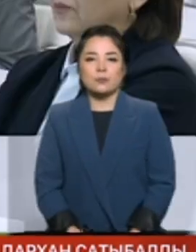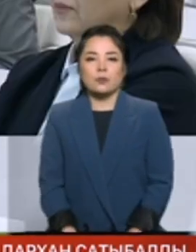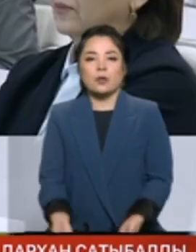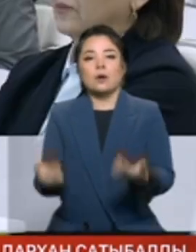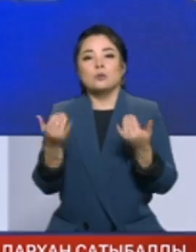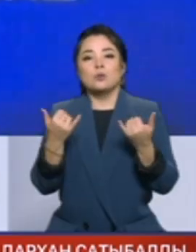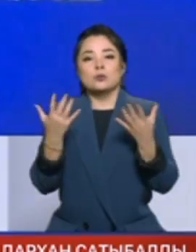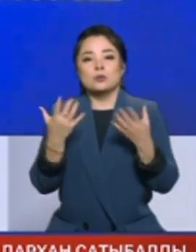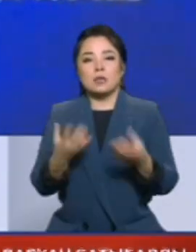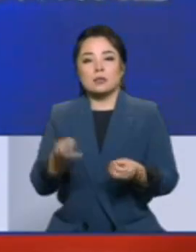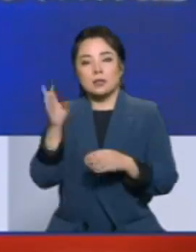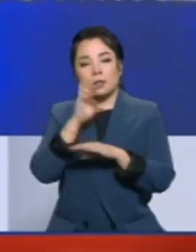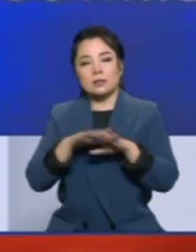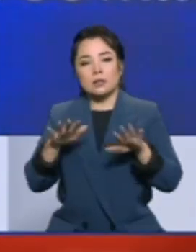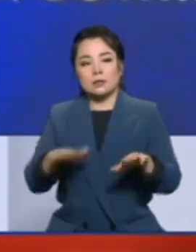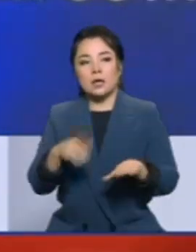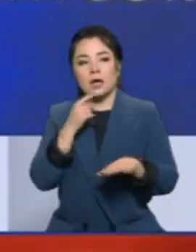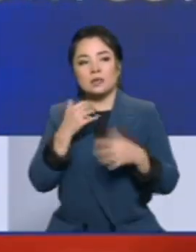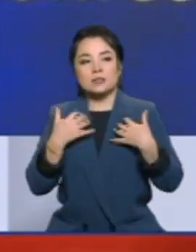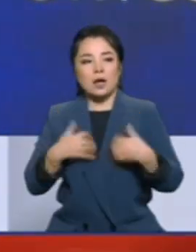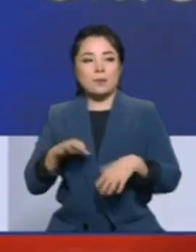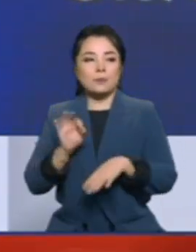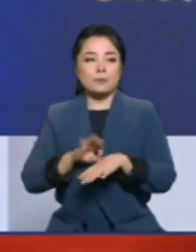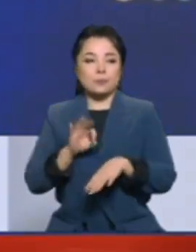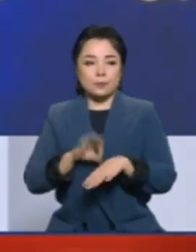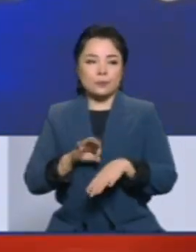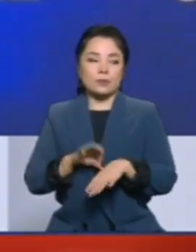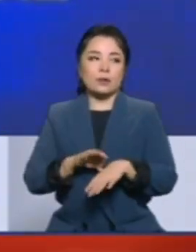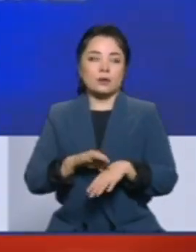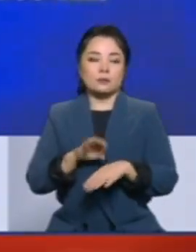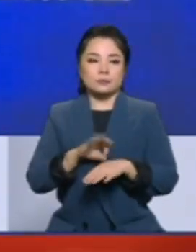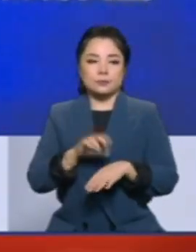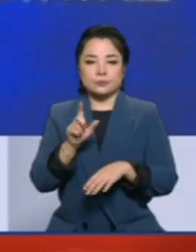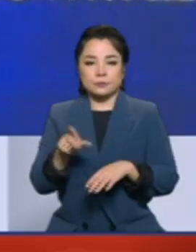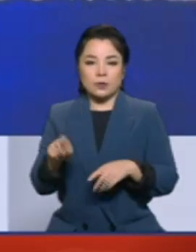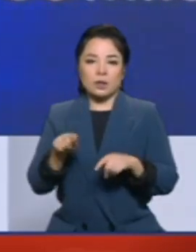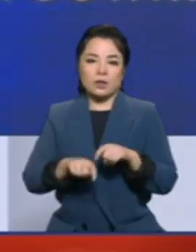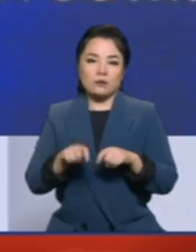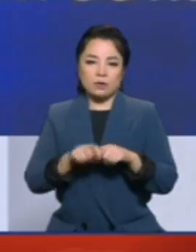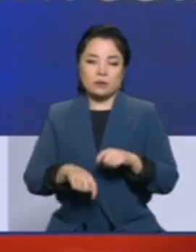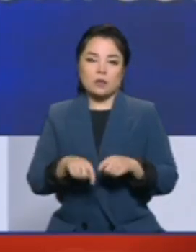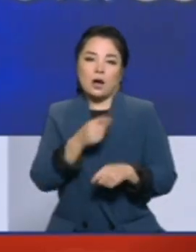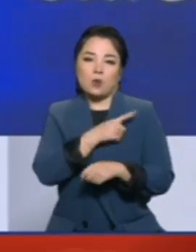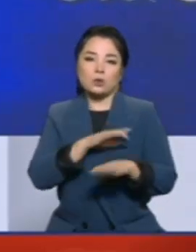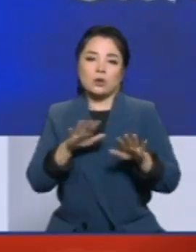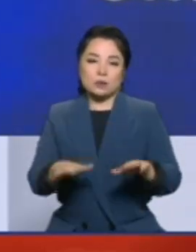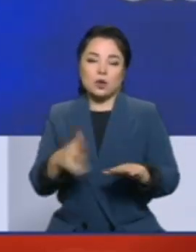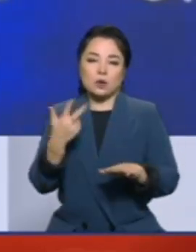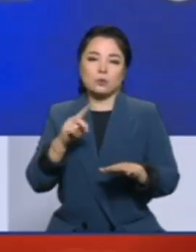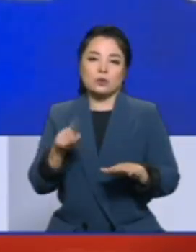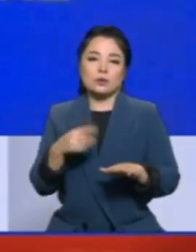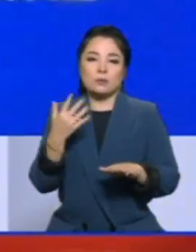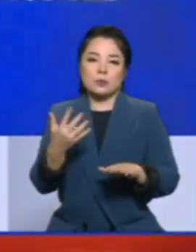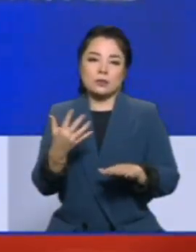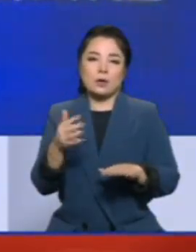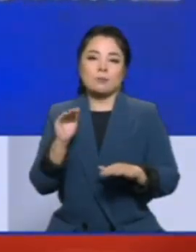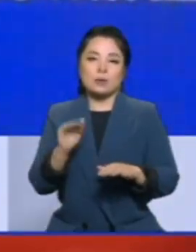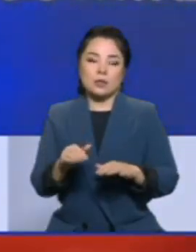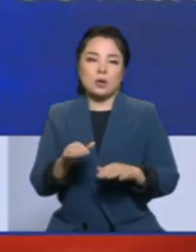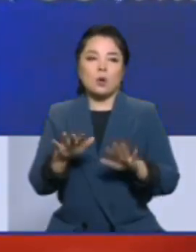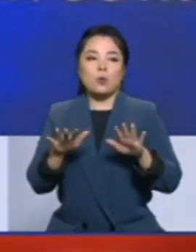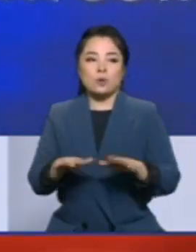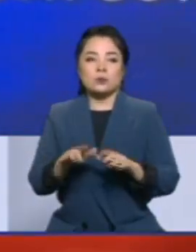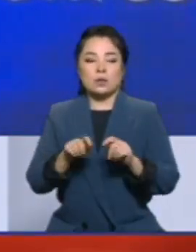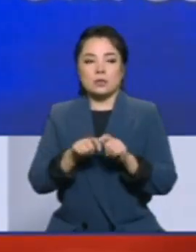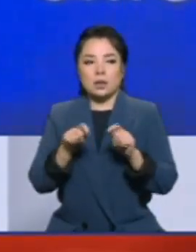Бүгінгі таңда елімізде қызылшамен ауырған науқастар үшін инфекциялық ауруханаларда 3,5 мыңнан астам төсек